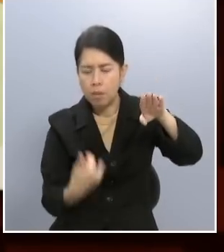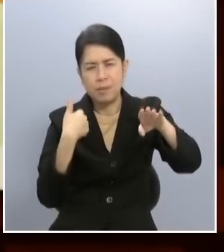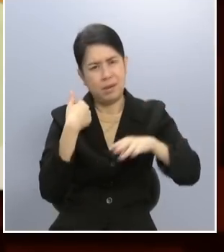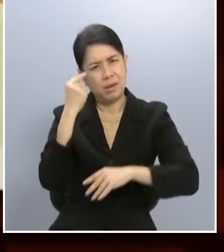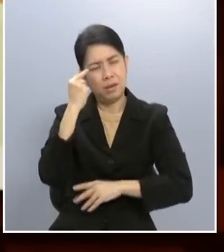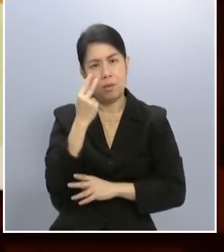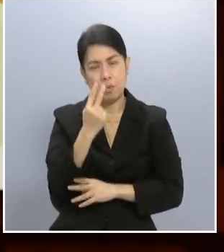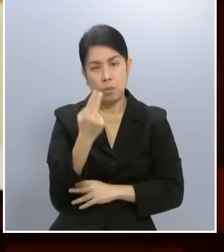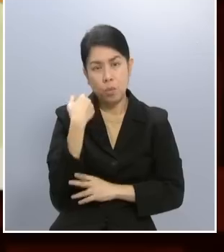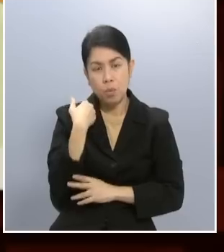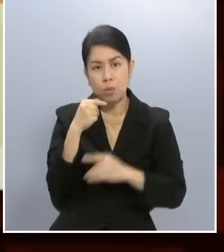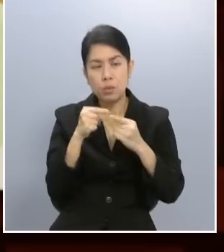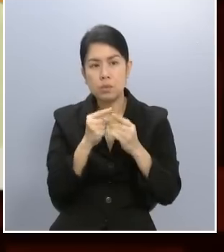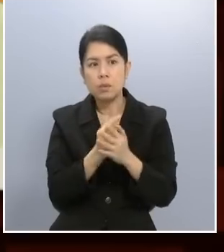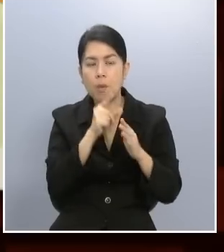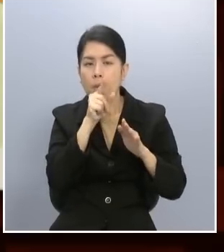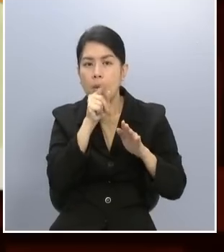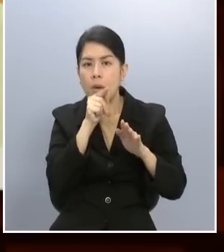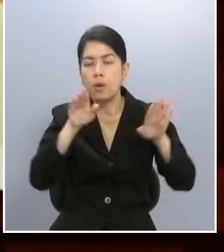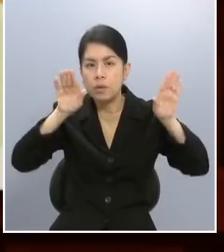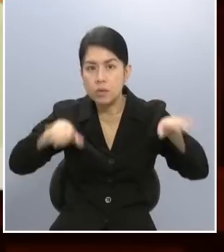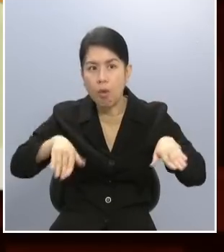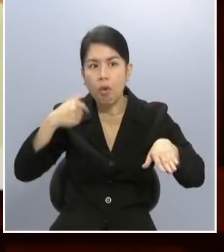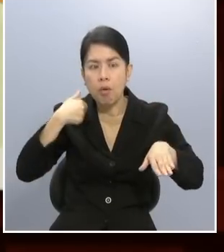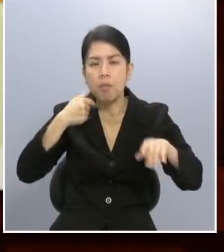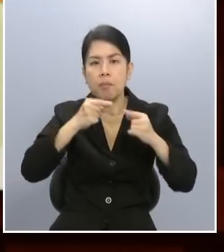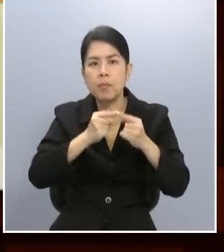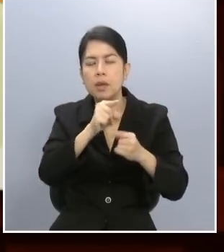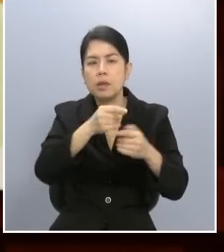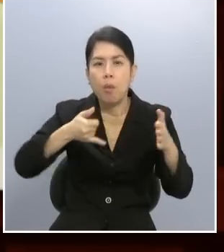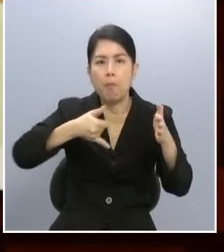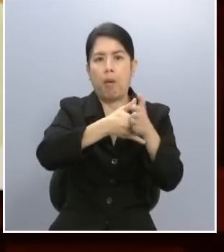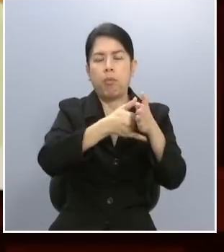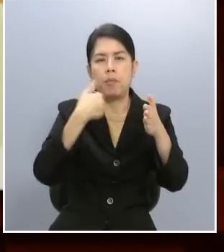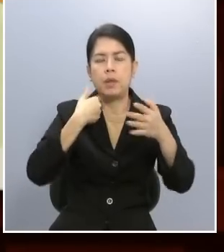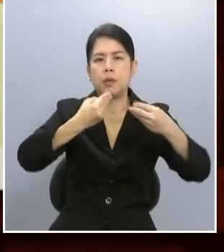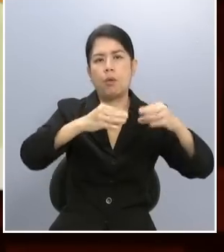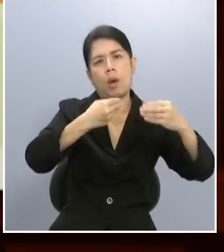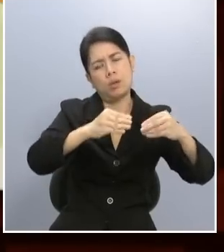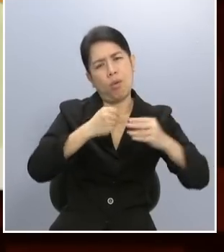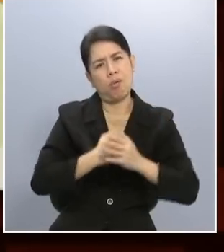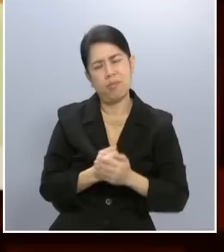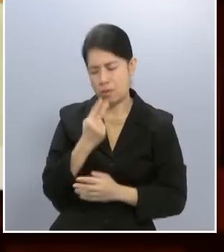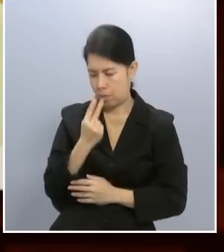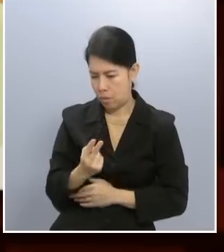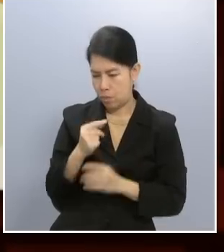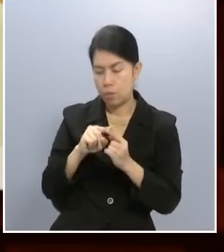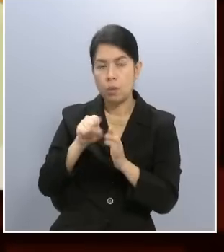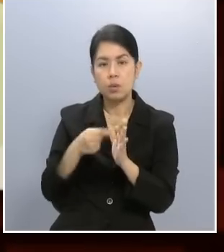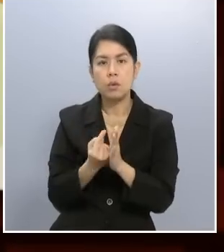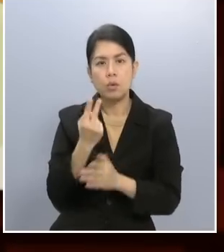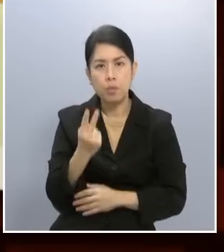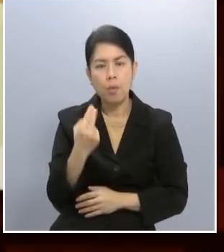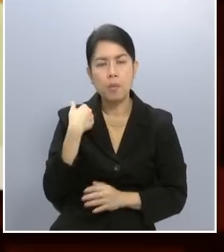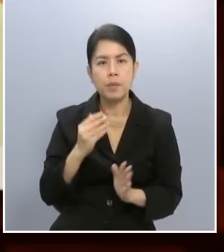นกเอี้ยงตัวนั้นเกาะอยู่ที่ลูกตรงข้างบ้านแล้วก็ไม่ได้บินไปไหนผ่านไป 2ชั่วโมงแม่บอกว่ามีคน